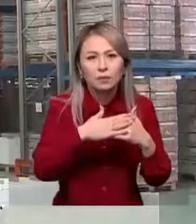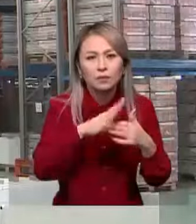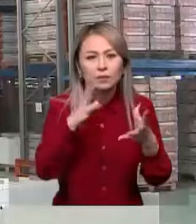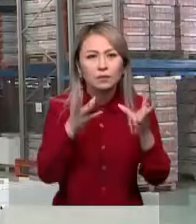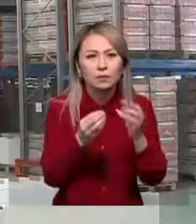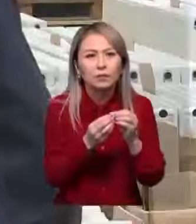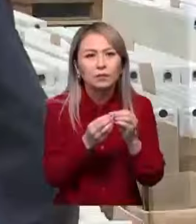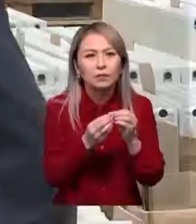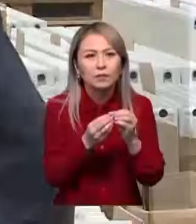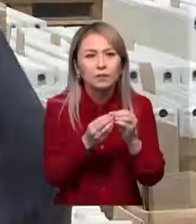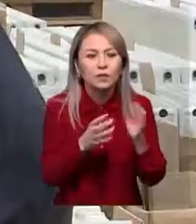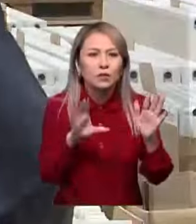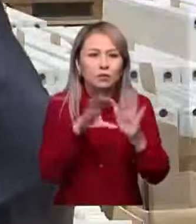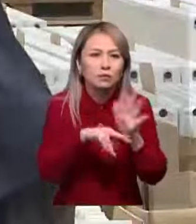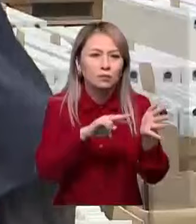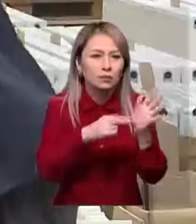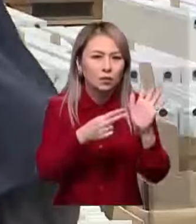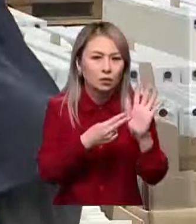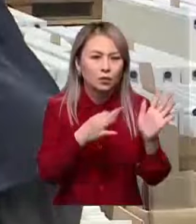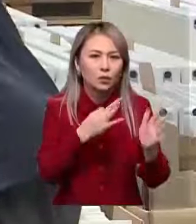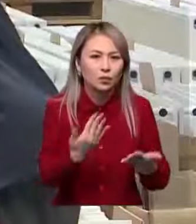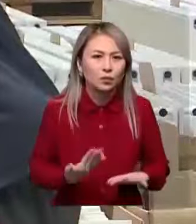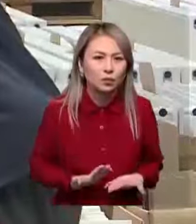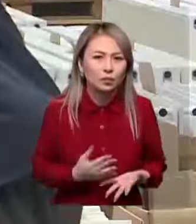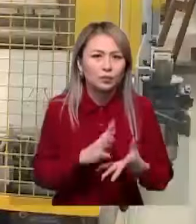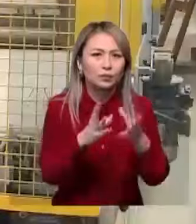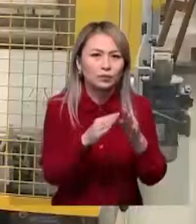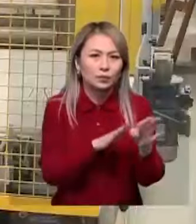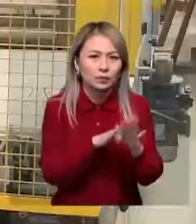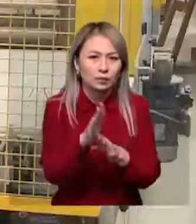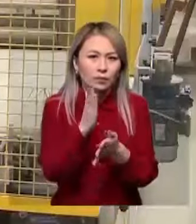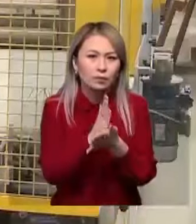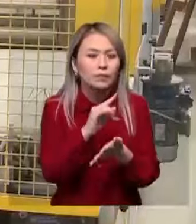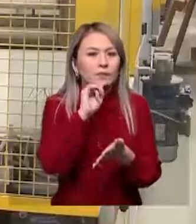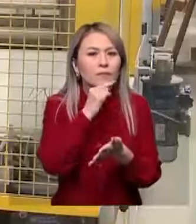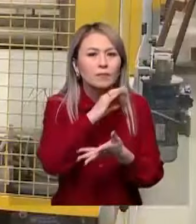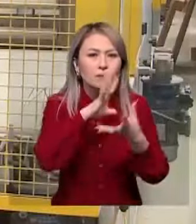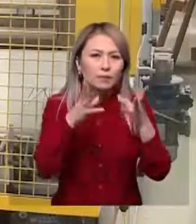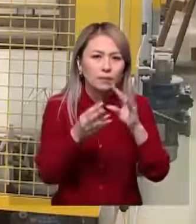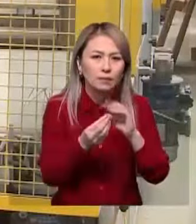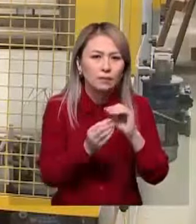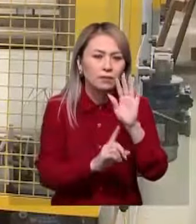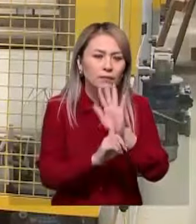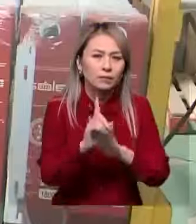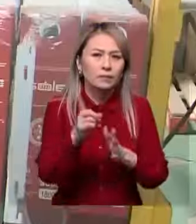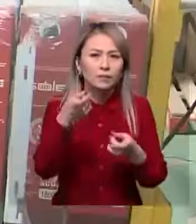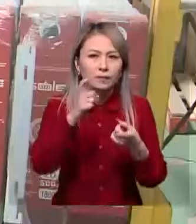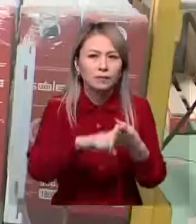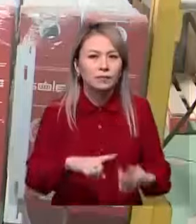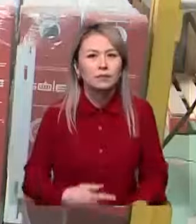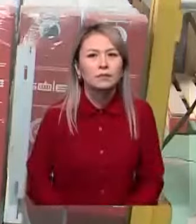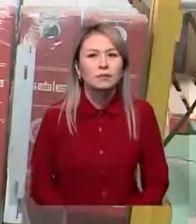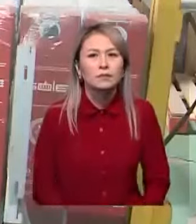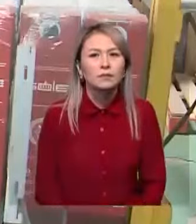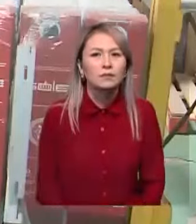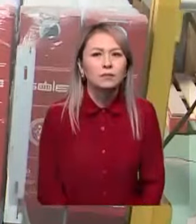1000-ға жуық инвестициялық жобаның жалпы ұлттық пулын іске асыру жалғасуда. Бұл экономиканың барлық саласына